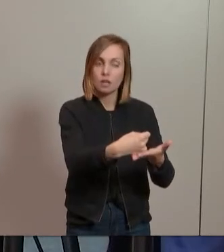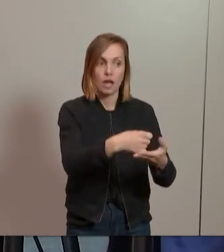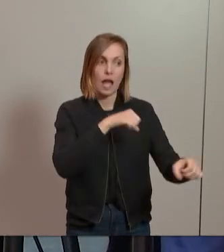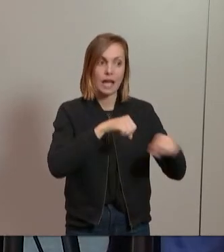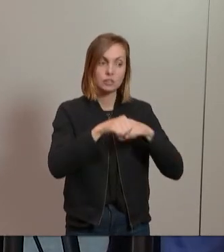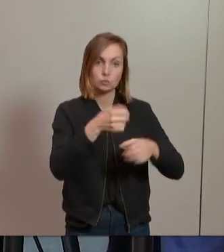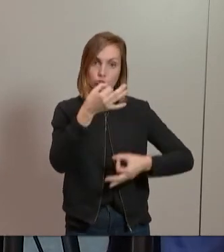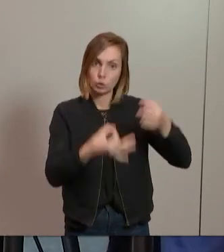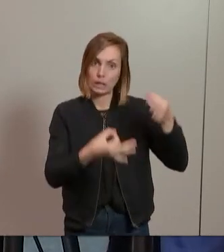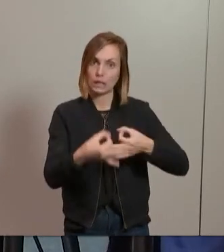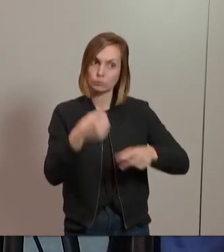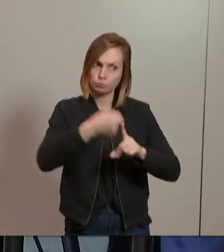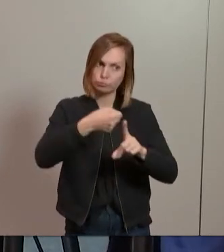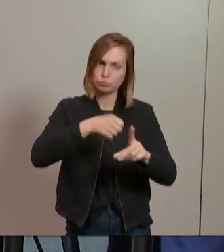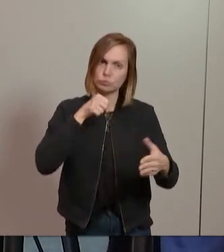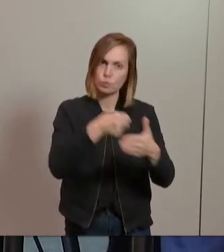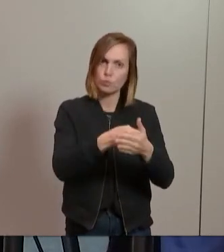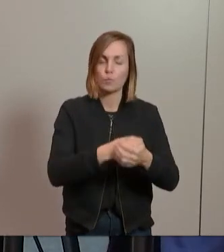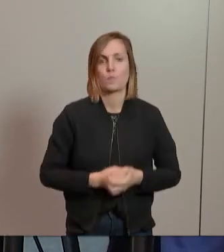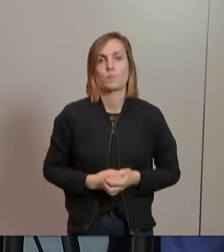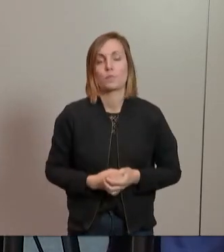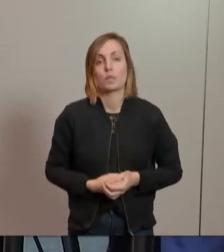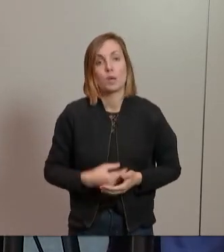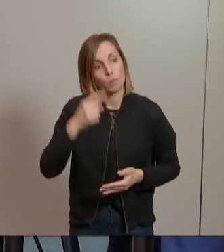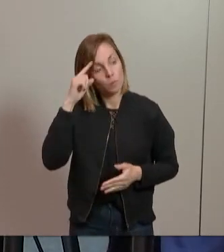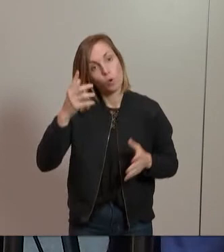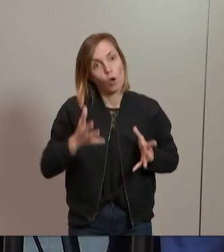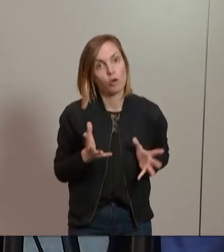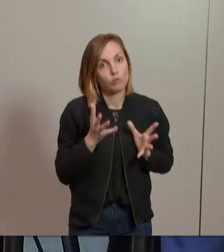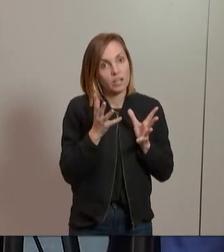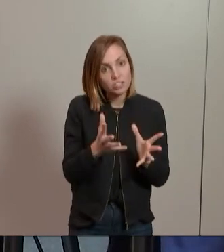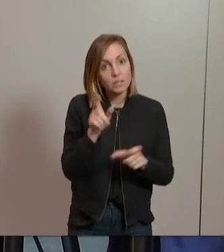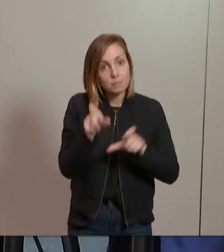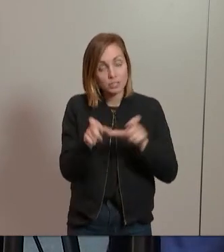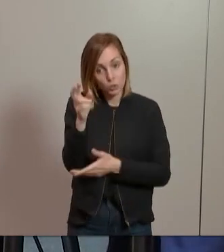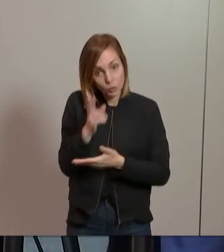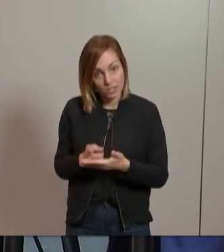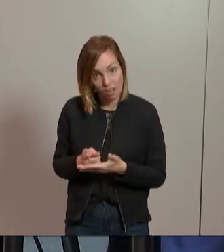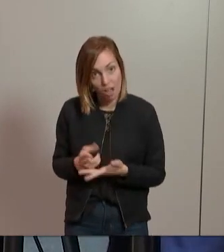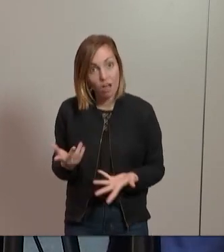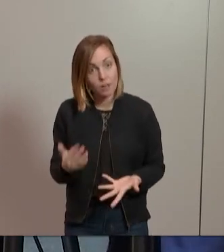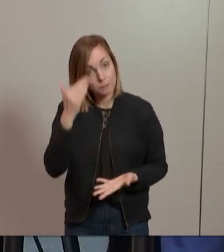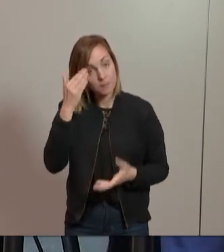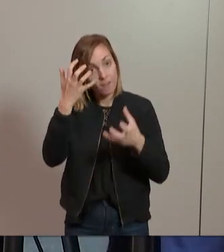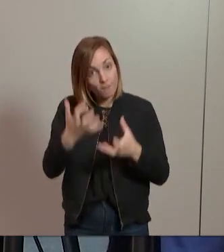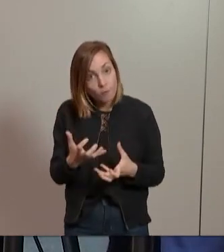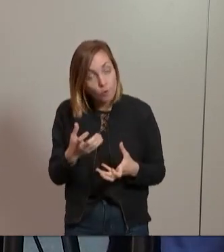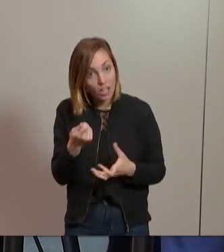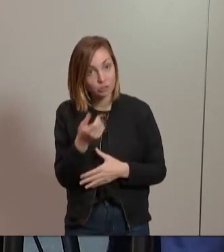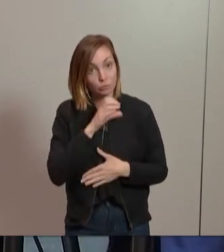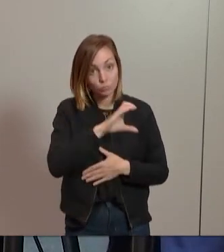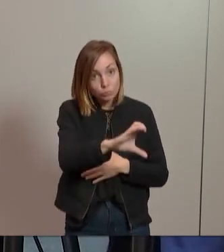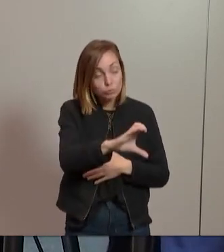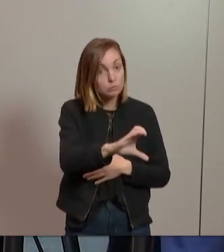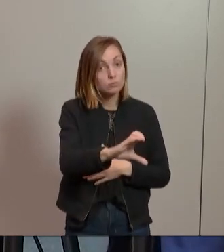actions juridiques. Et pour encourager les Roséennes et les Roséens qui le souhaitent à participer à ce soutien